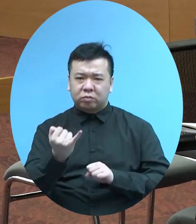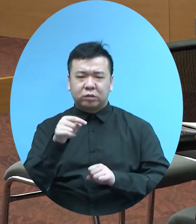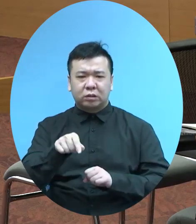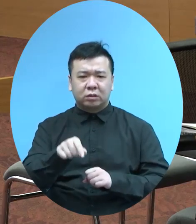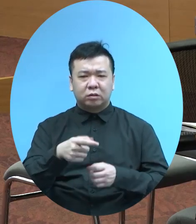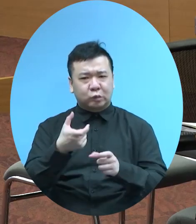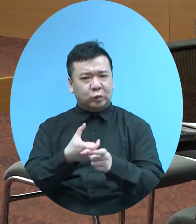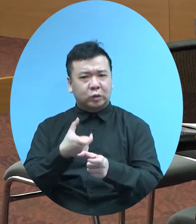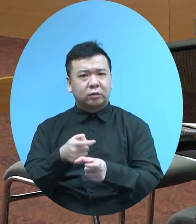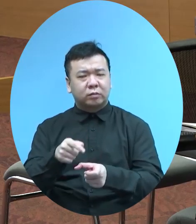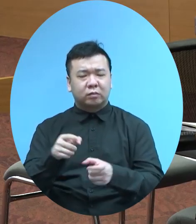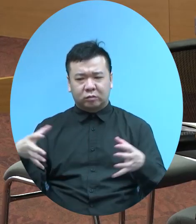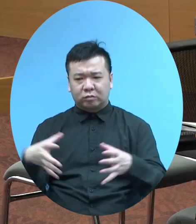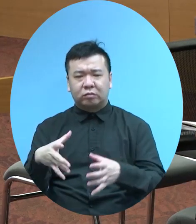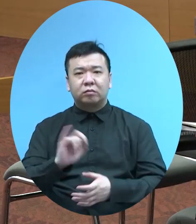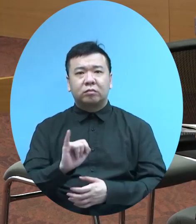翻咧，其實首先就係